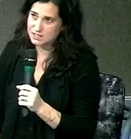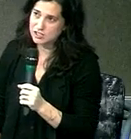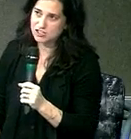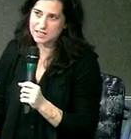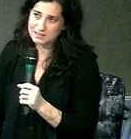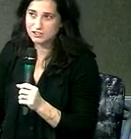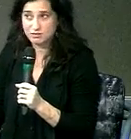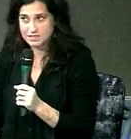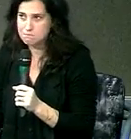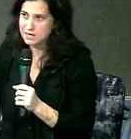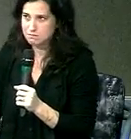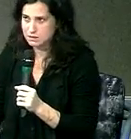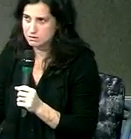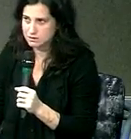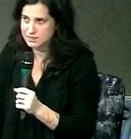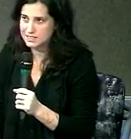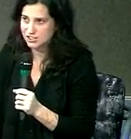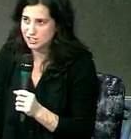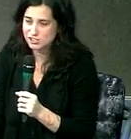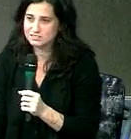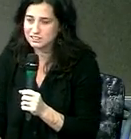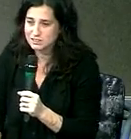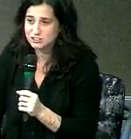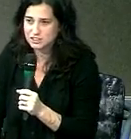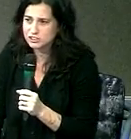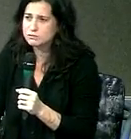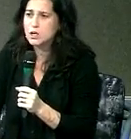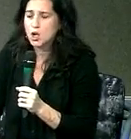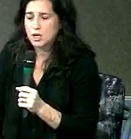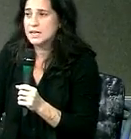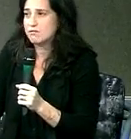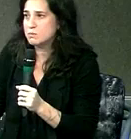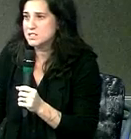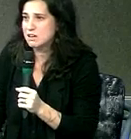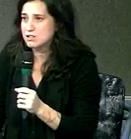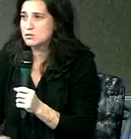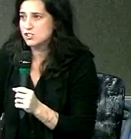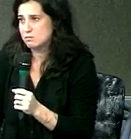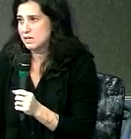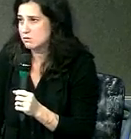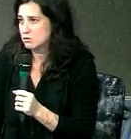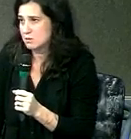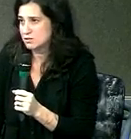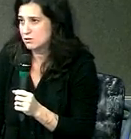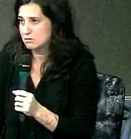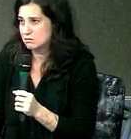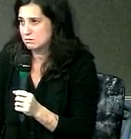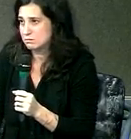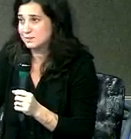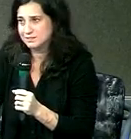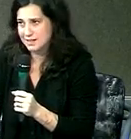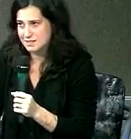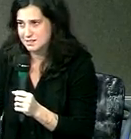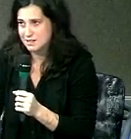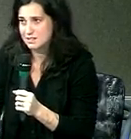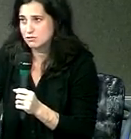les recherches qualitatives, c'est pas la même que des recherches quantitatives. Et la femme aussi, elle va sous-estimer la consommation